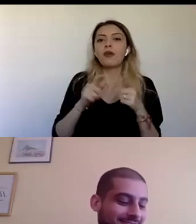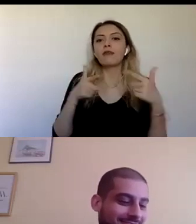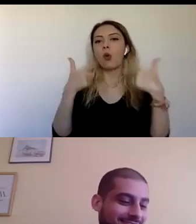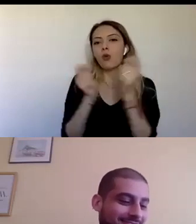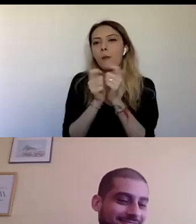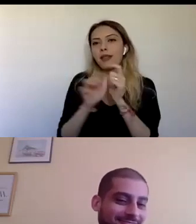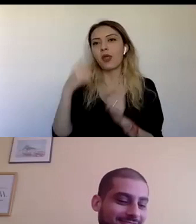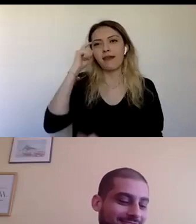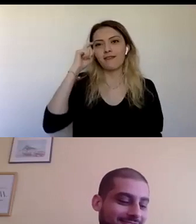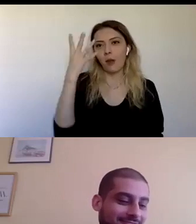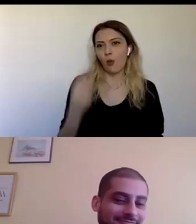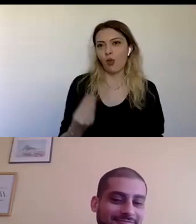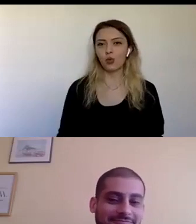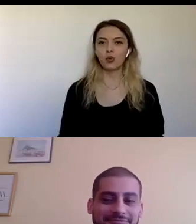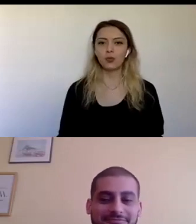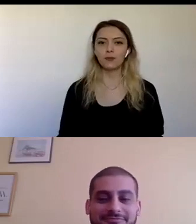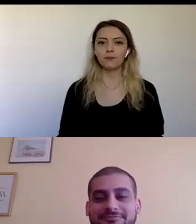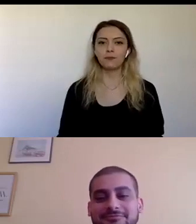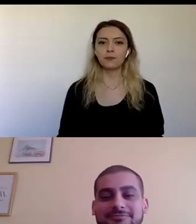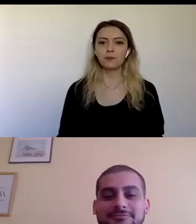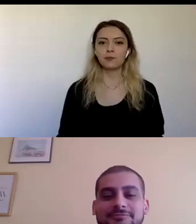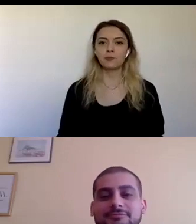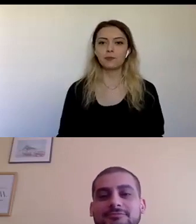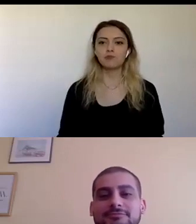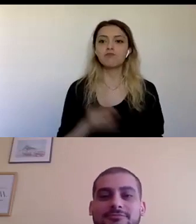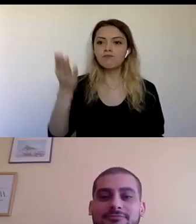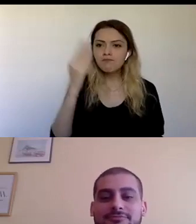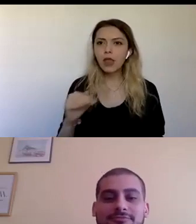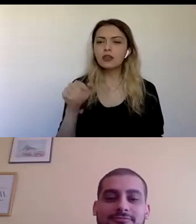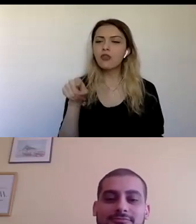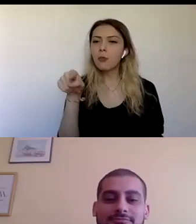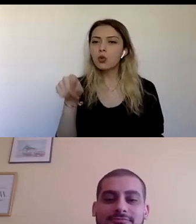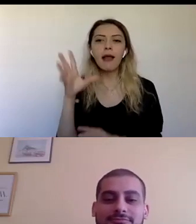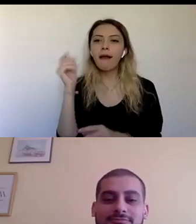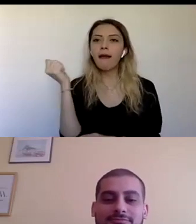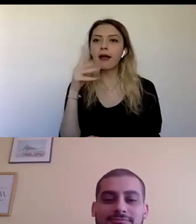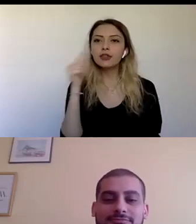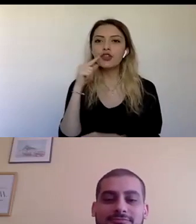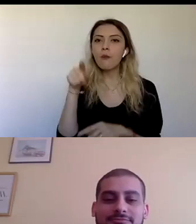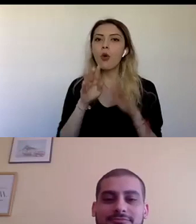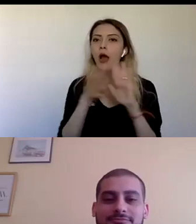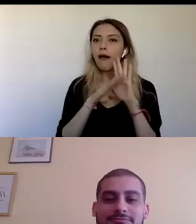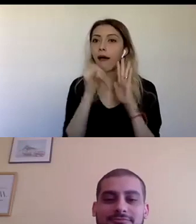Sağ altta da bu ankete kaç kişinin katıldığını görebiliyorsunuz böyle. Şu an 15 kişi katıldı.